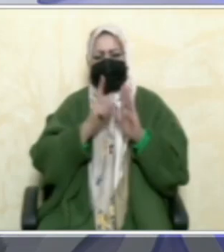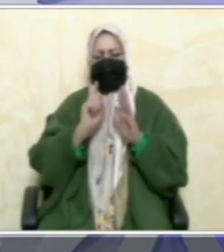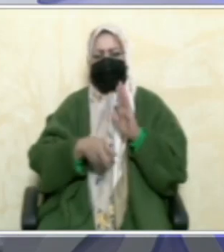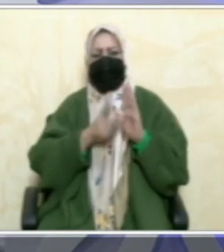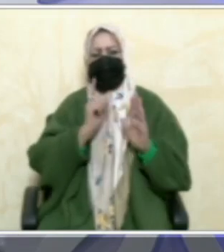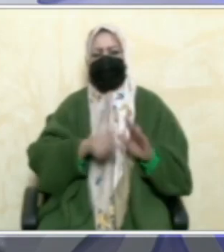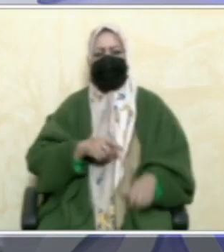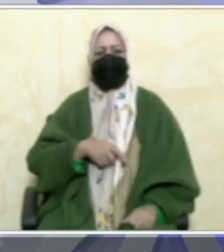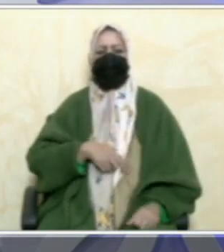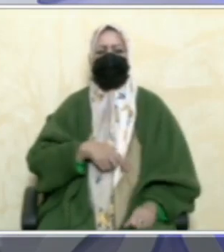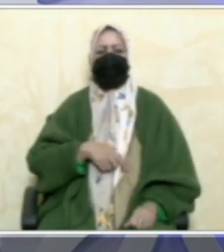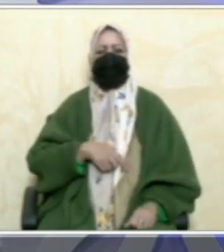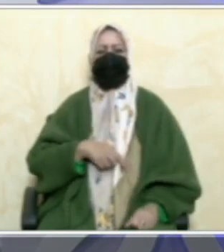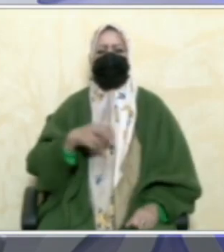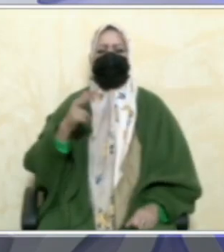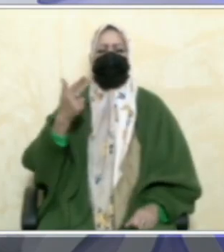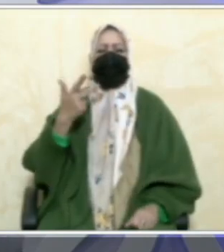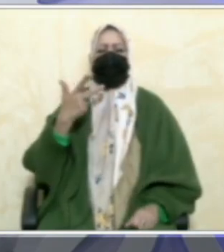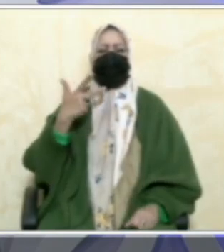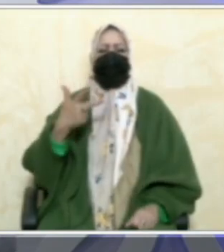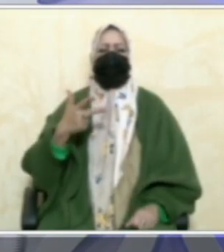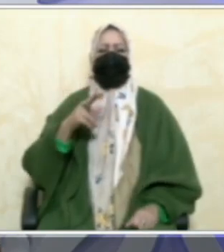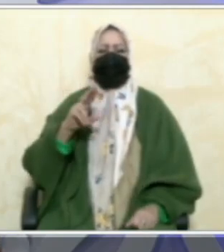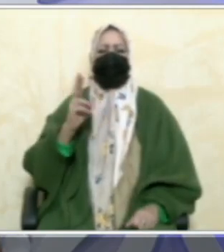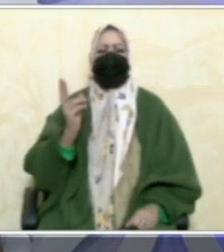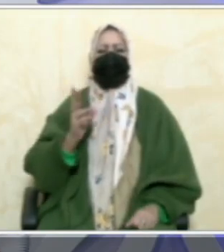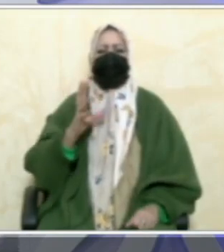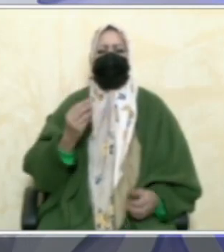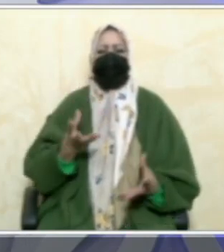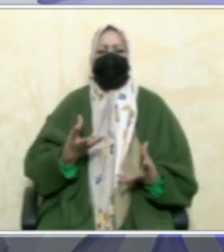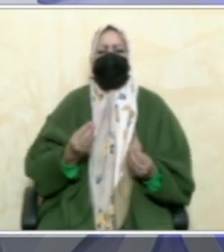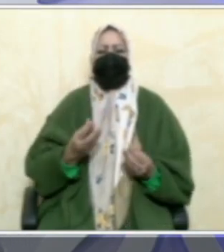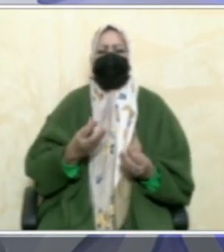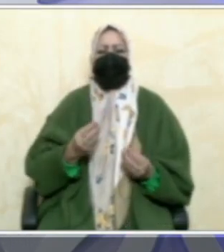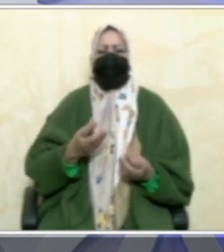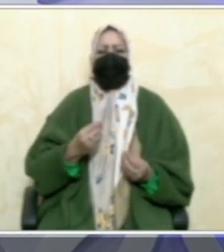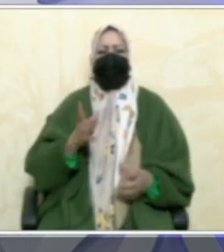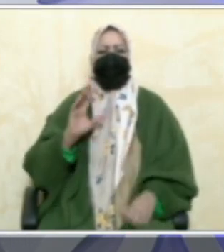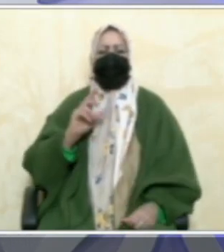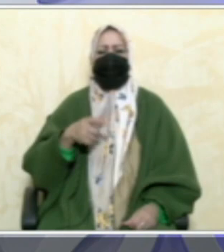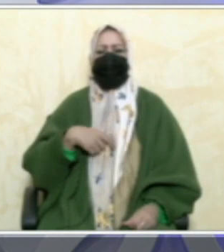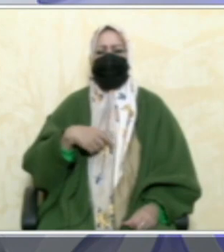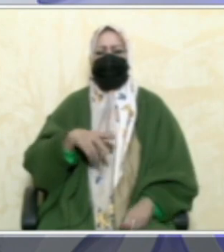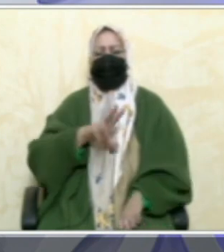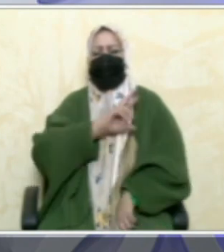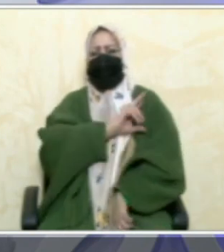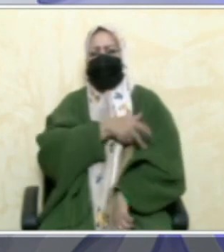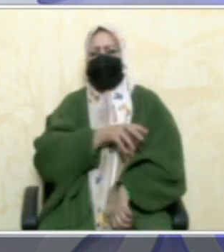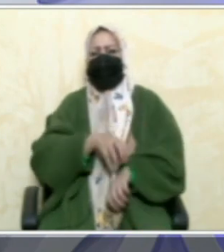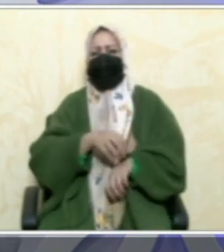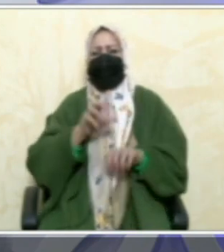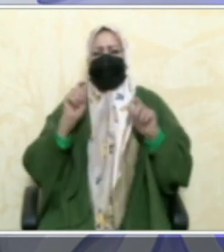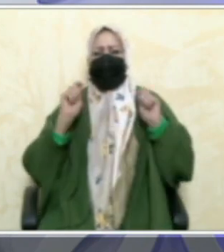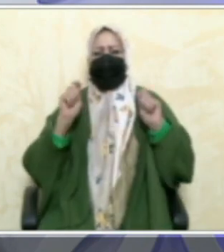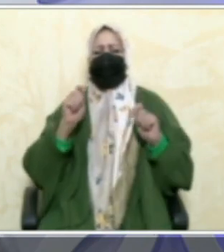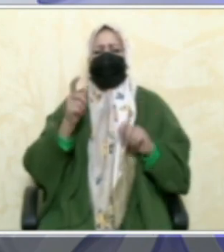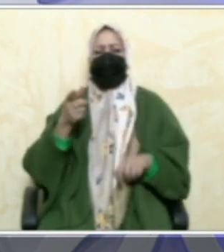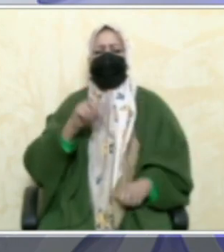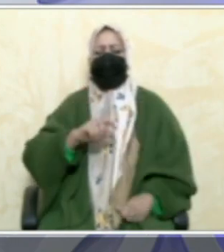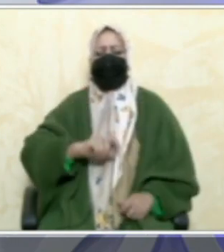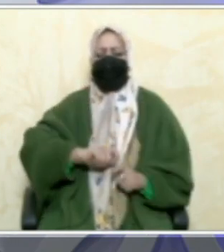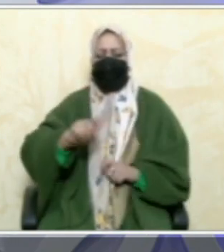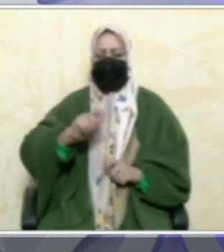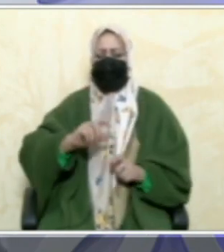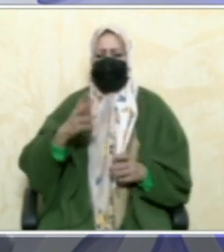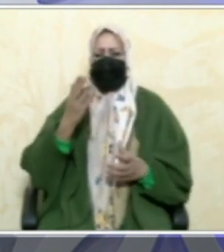كثافة سكانية في العالم، كثافة السكانية عدد الأفراد في كل كيلومتر مربع، فغزة أكثر كثافة سكانية